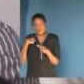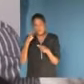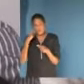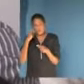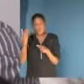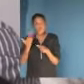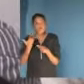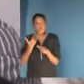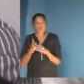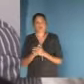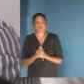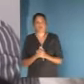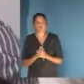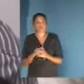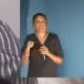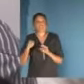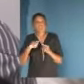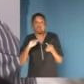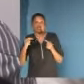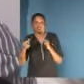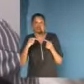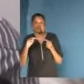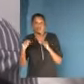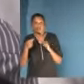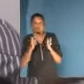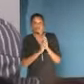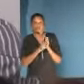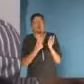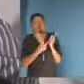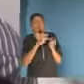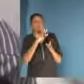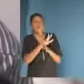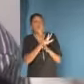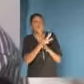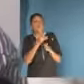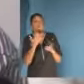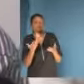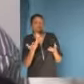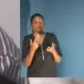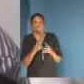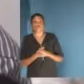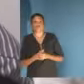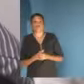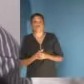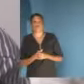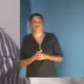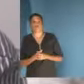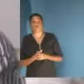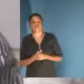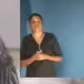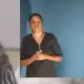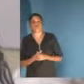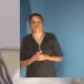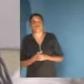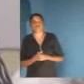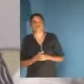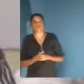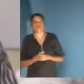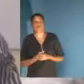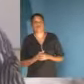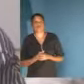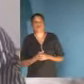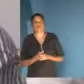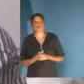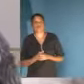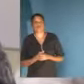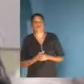Il y a eu un débat passionné en 2003, on va dire toujours, parce que c'est le privilège des anciens, des plus vieux, de rappeler un peu l'histoire,